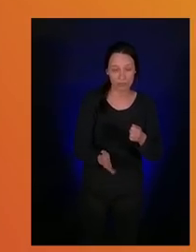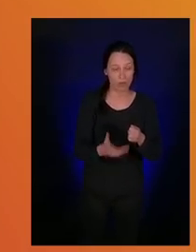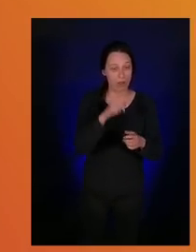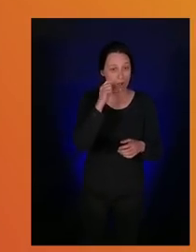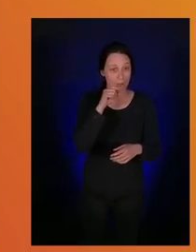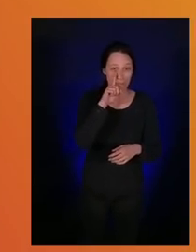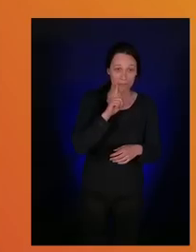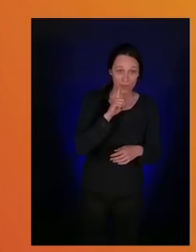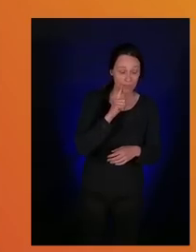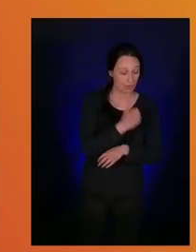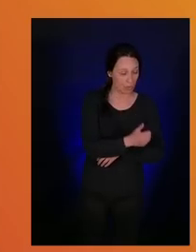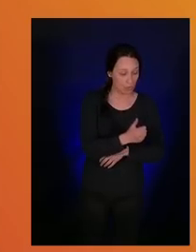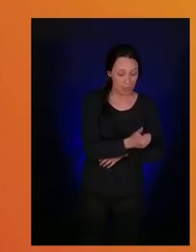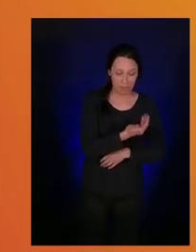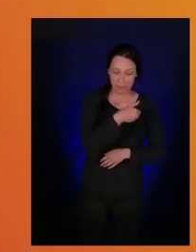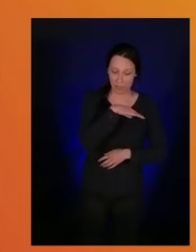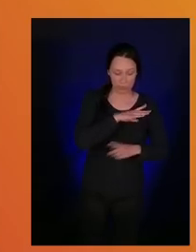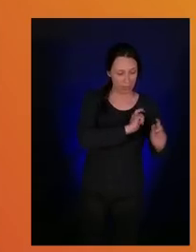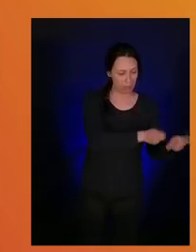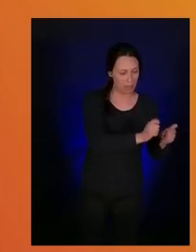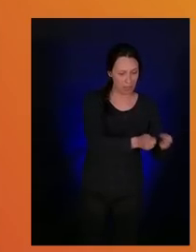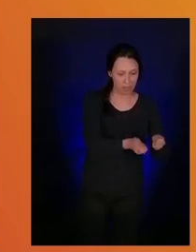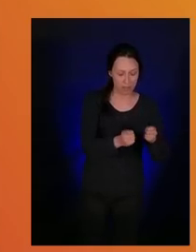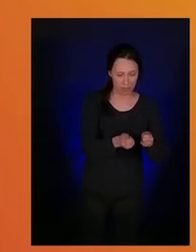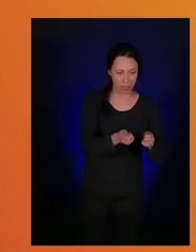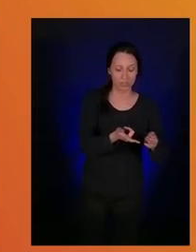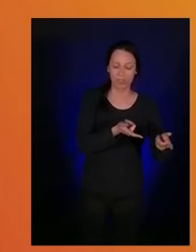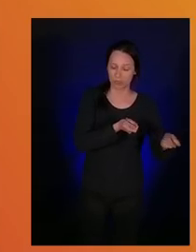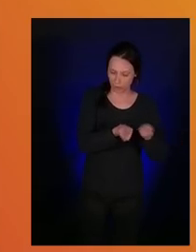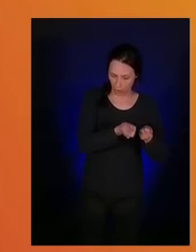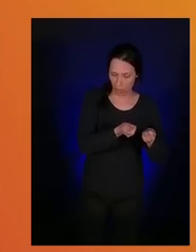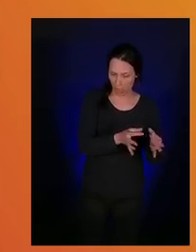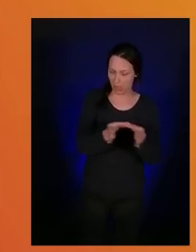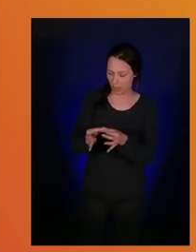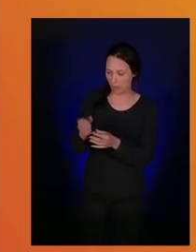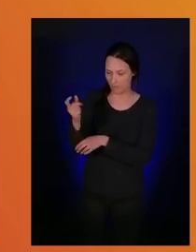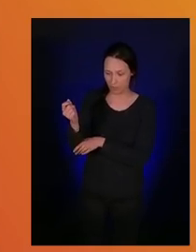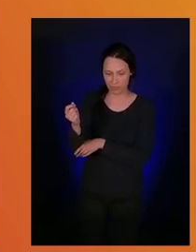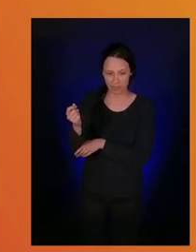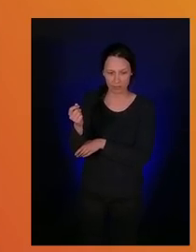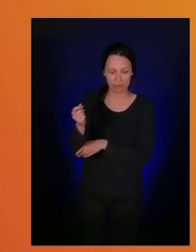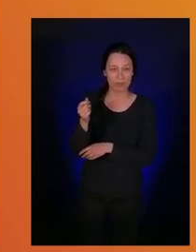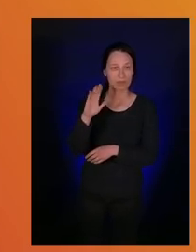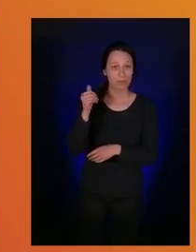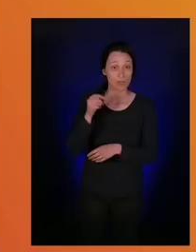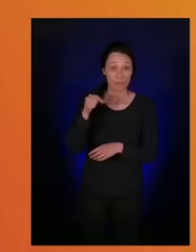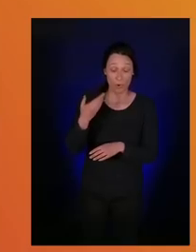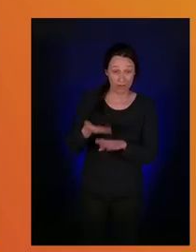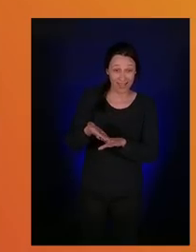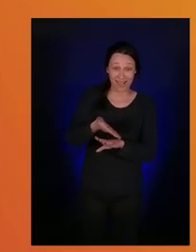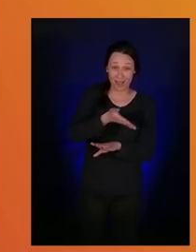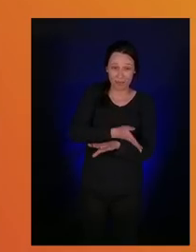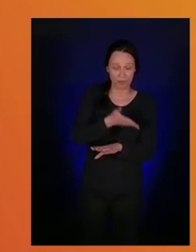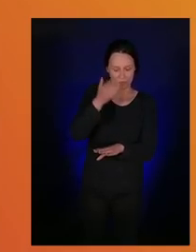nos organisations les responsabilités liées à la politique financière. C'est par l'anticipation que s'élabore un